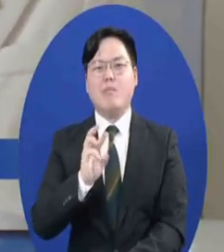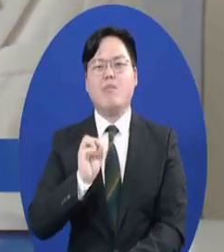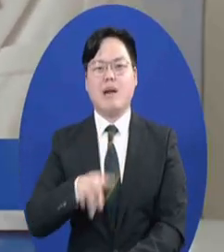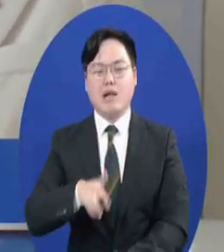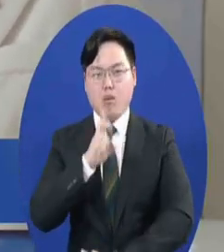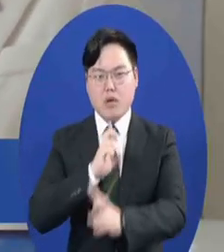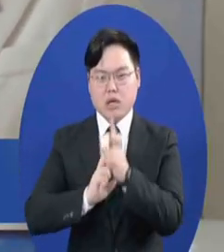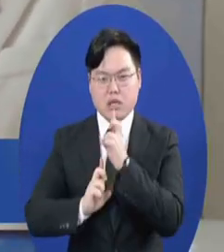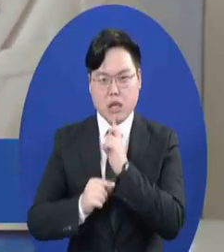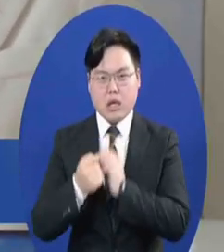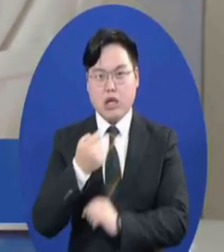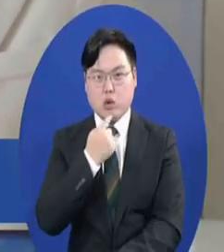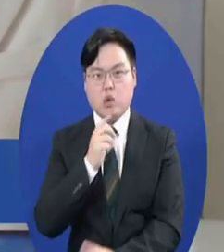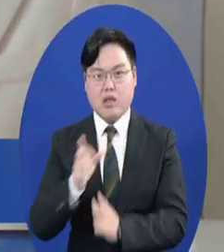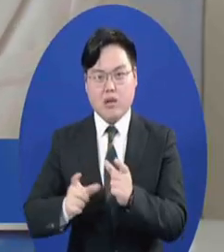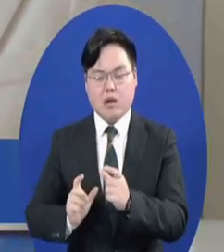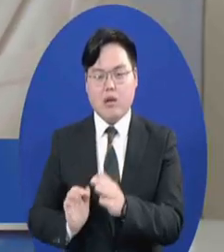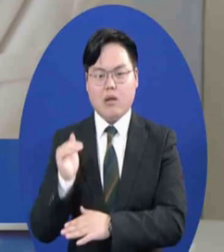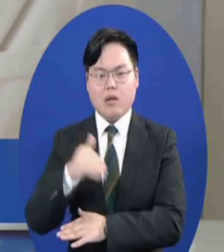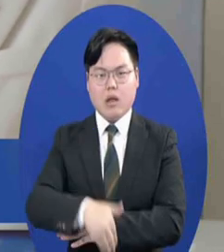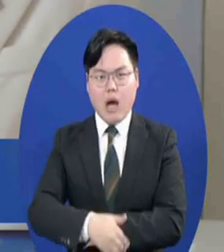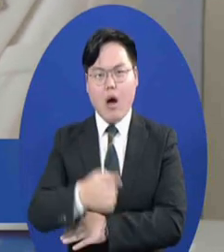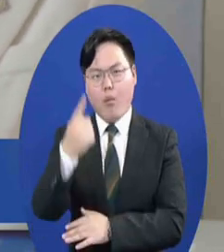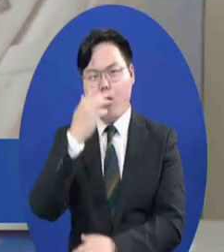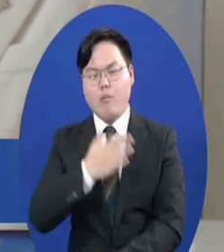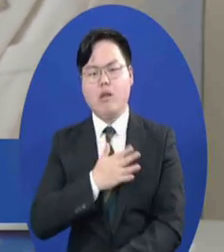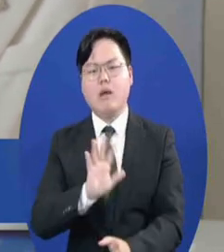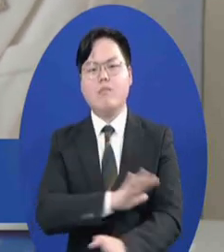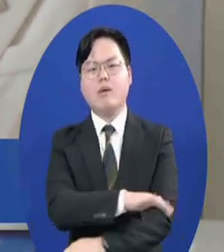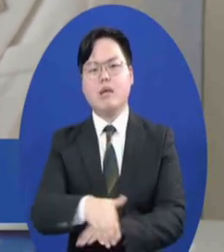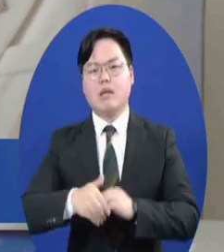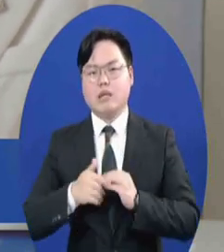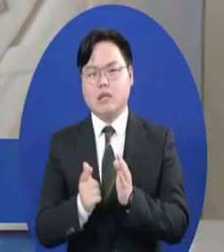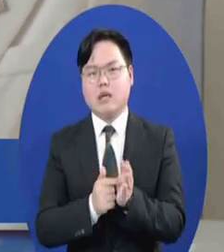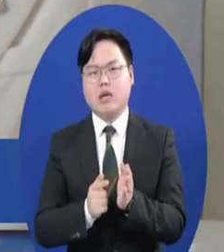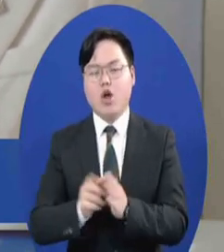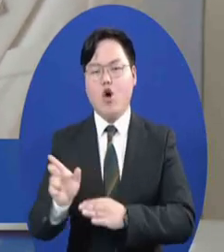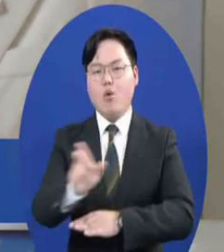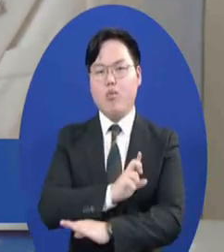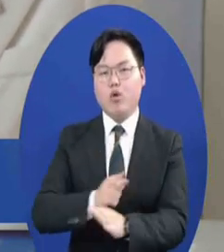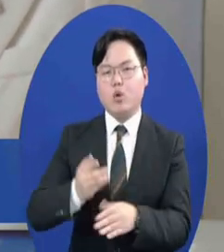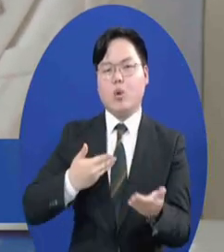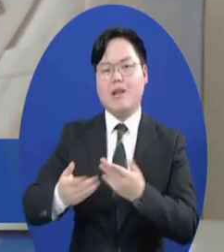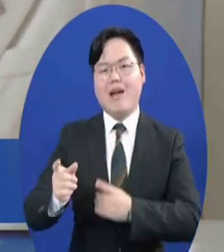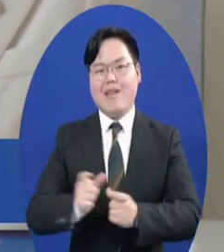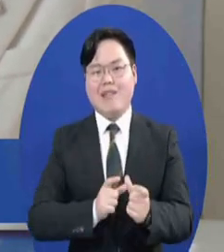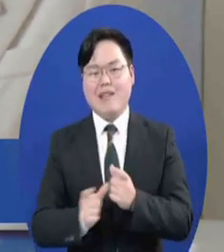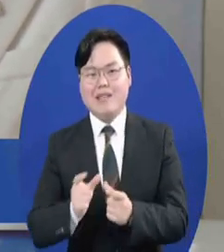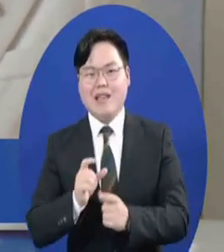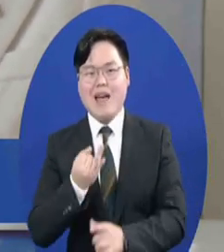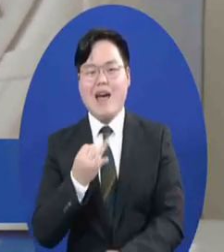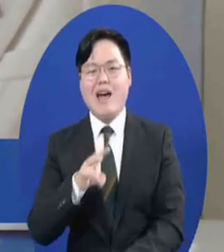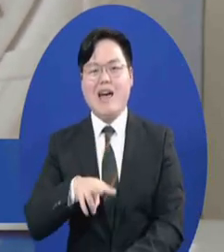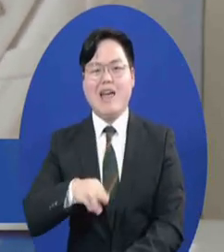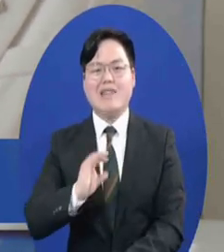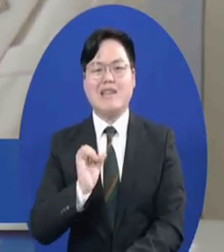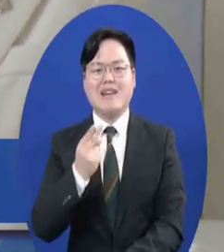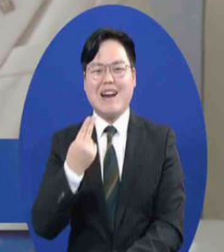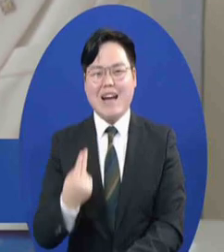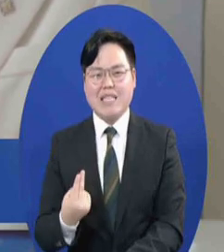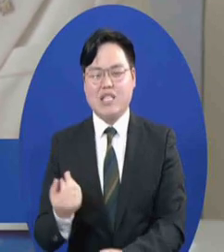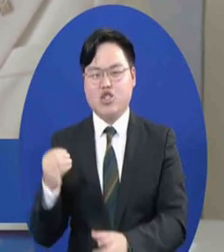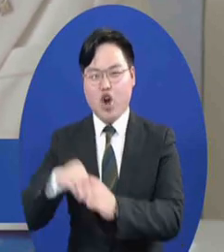орнууд үндслэх эдийн засгийн одоо бие даасан байдлыг одоо хангах, бус нутгийн худалдаа эдийн засгийн одоо интеграц нэгтгэхэд одоо төлхөө